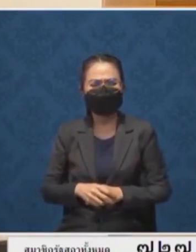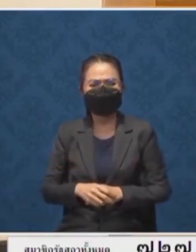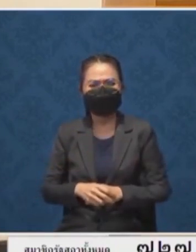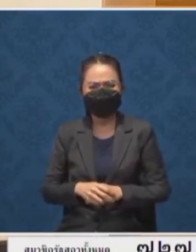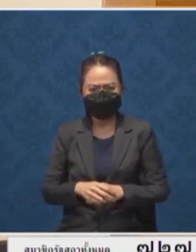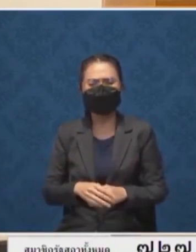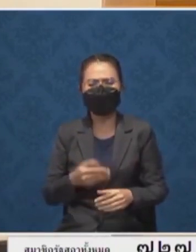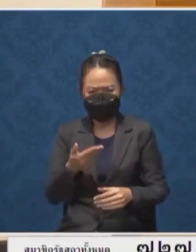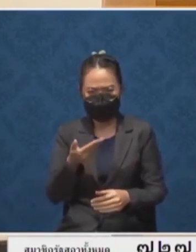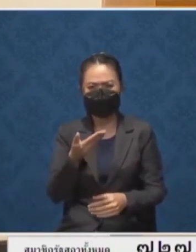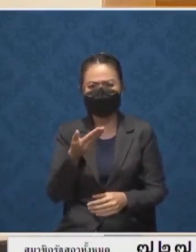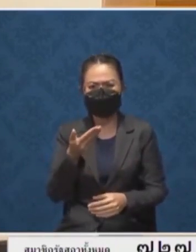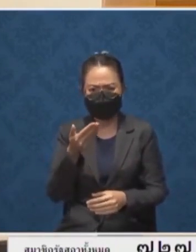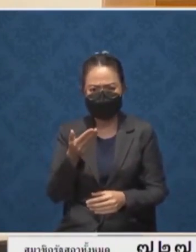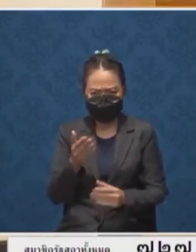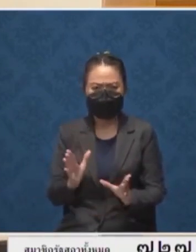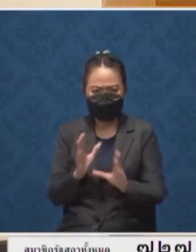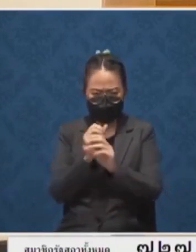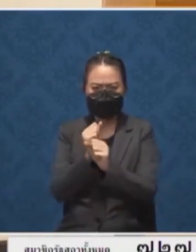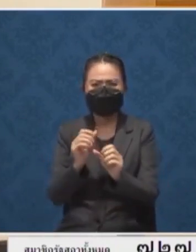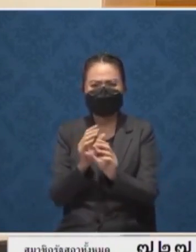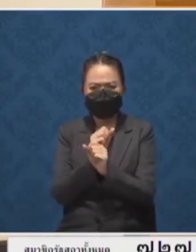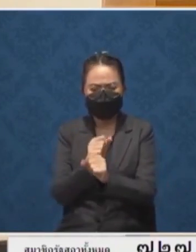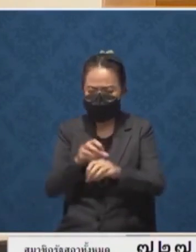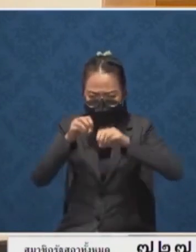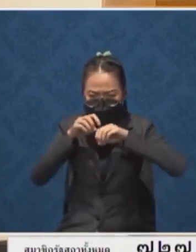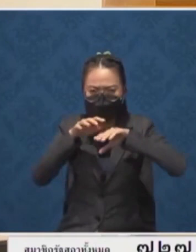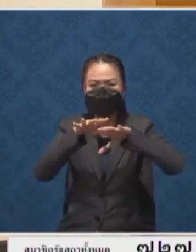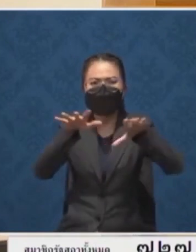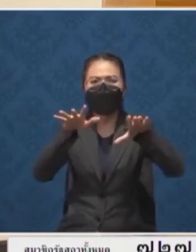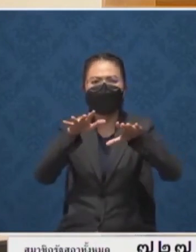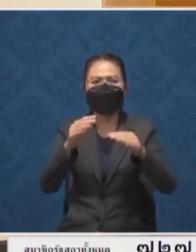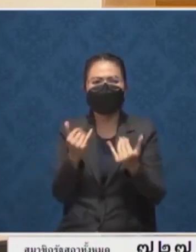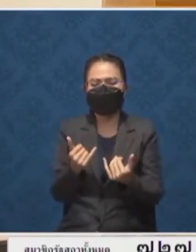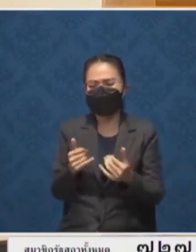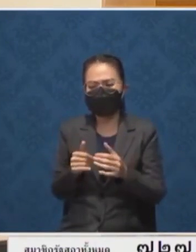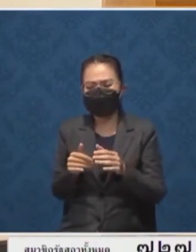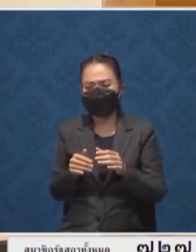ลยครับท่านก็ประกาศมันไม่มีใครเดินเข้าคนเดินออกแล้ว